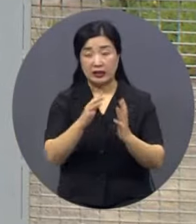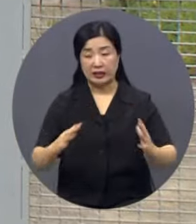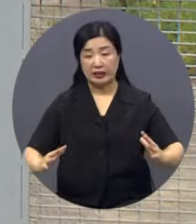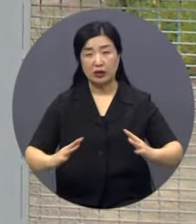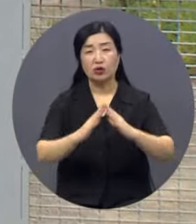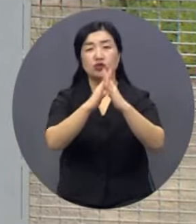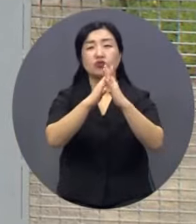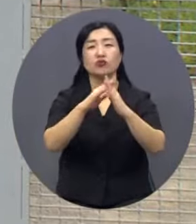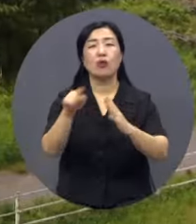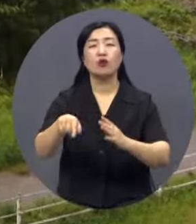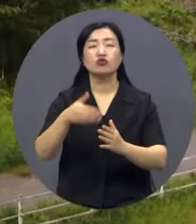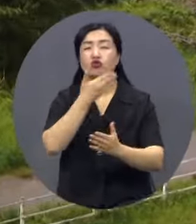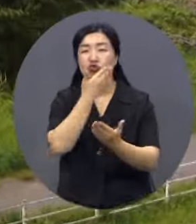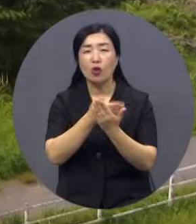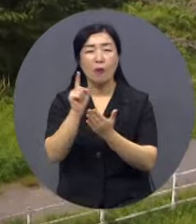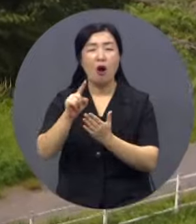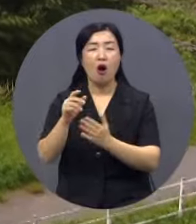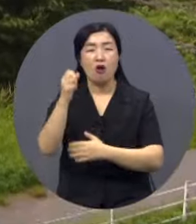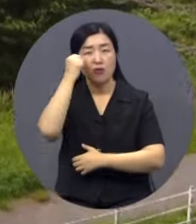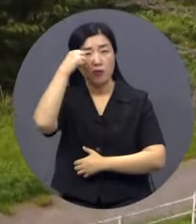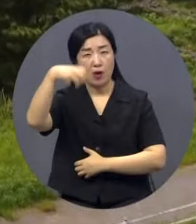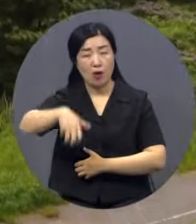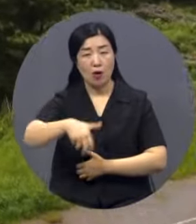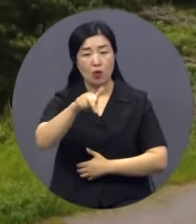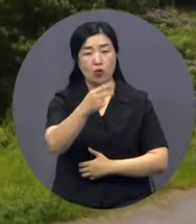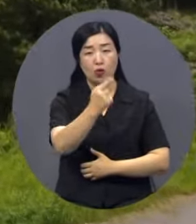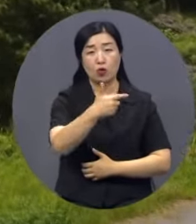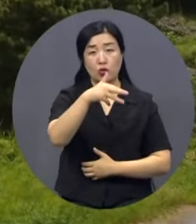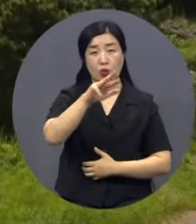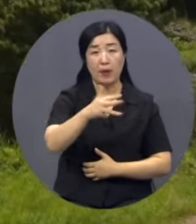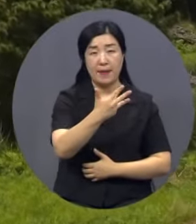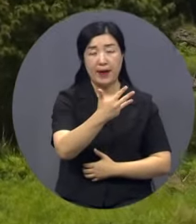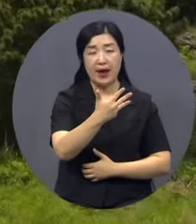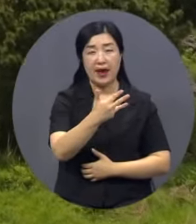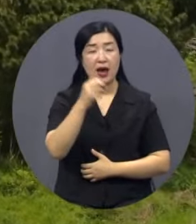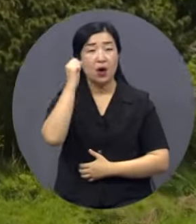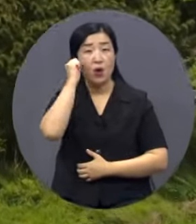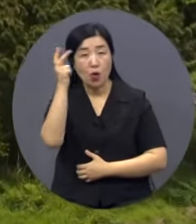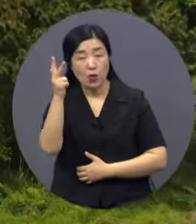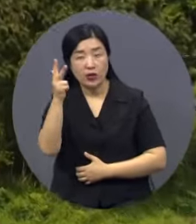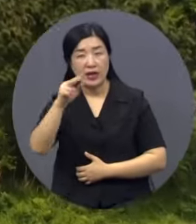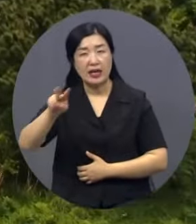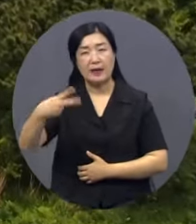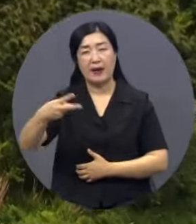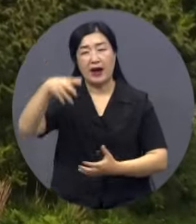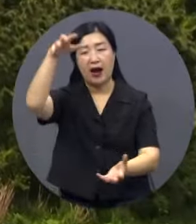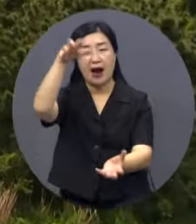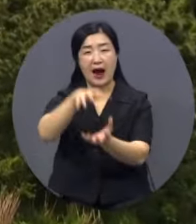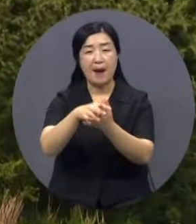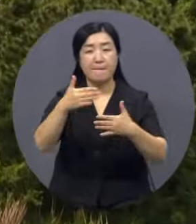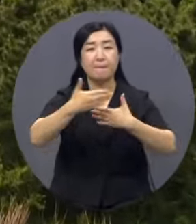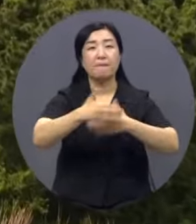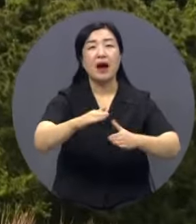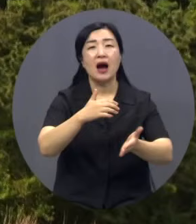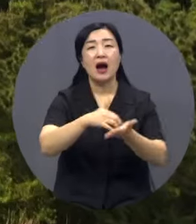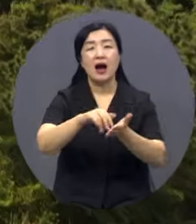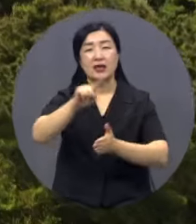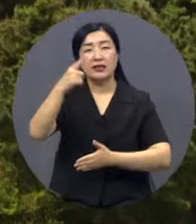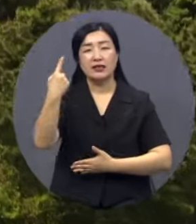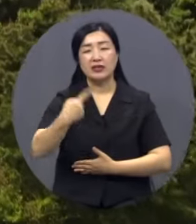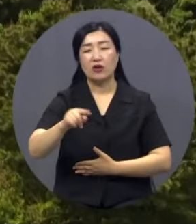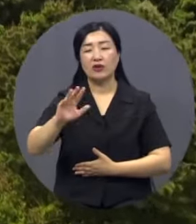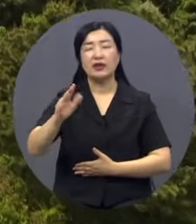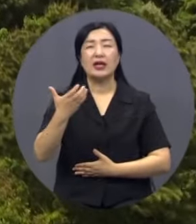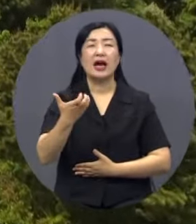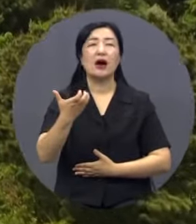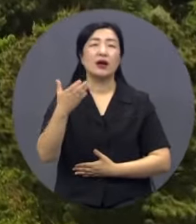숙박 시설 콘도 객실 89개 호텔 객실 200개로 전체 객실수가 1개에